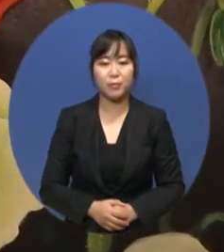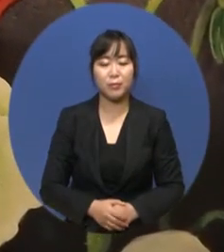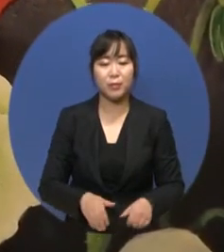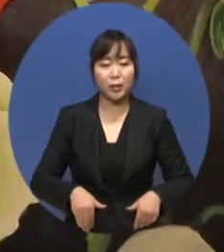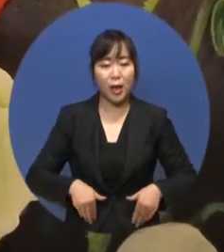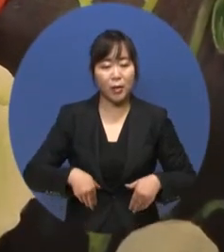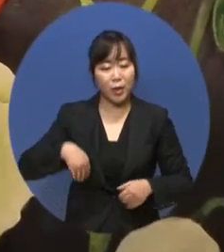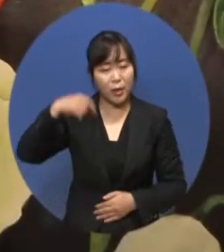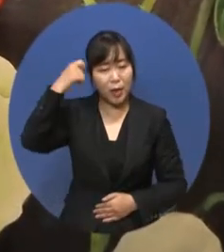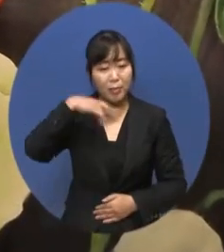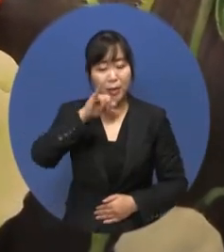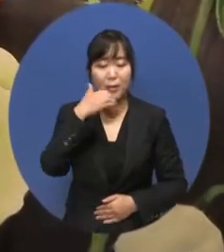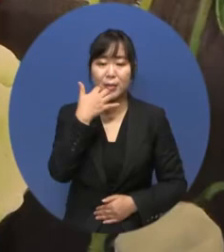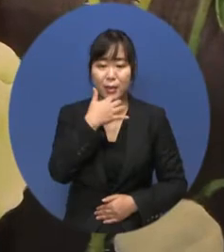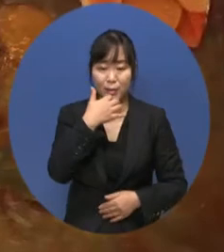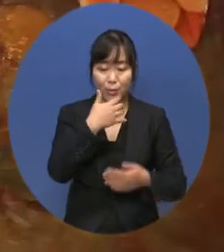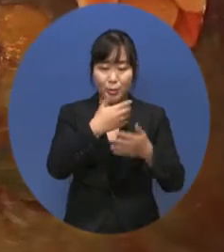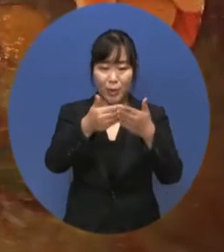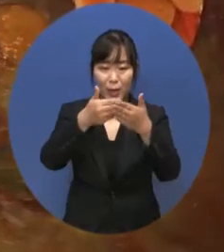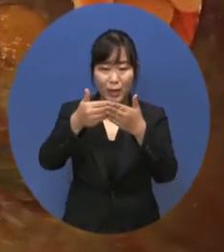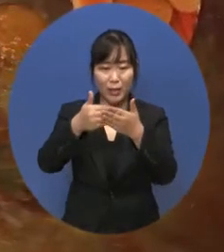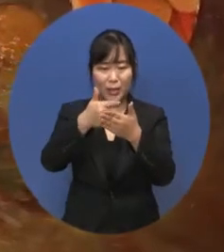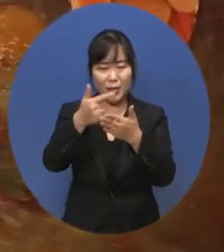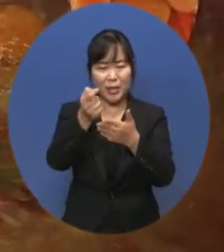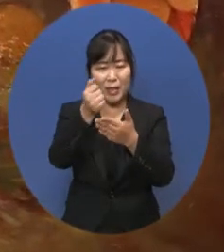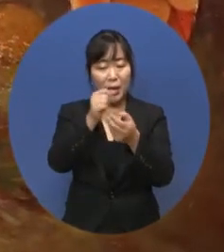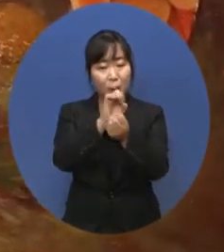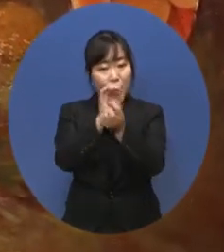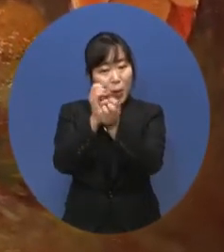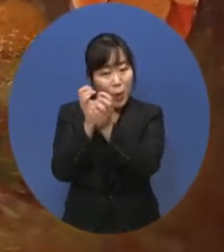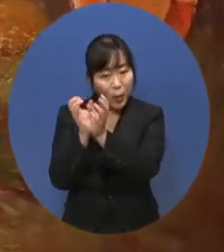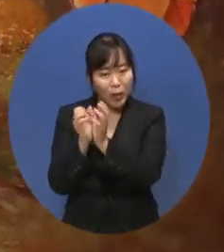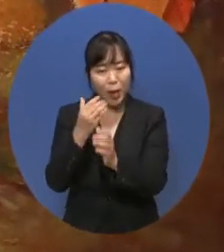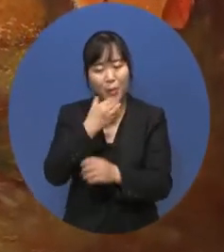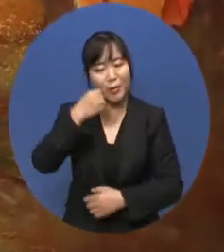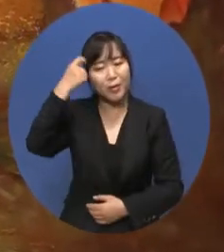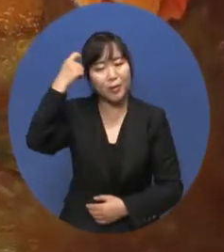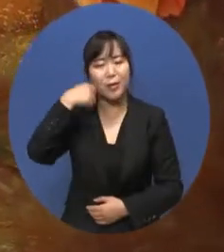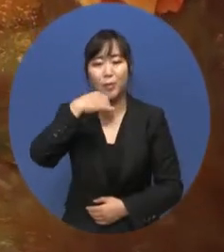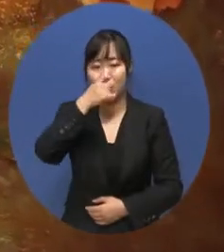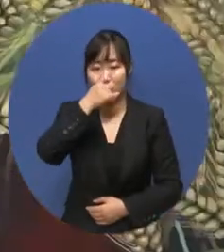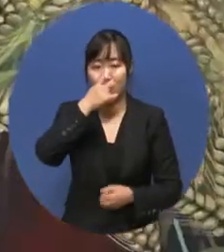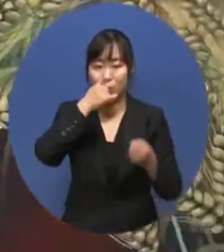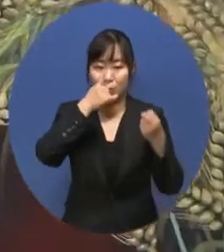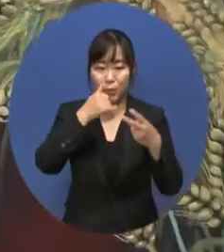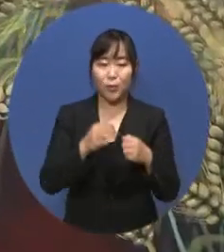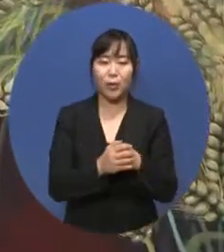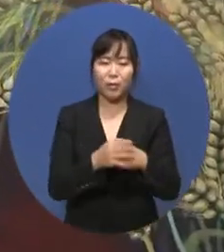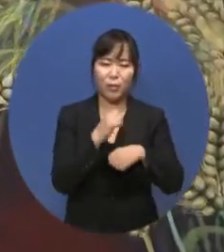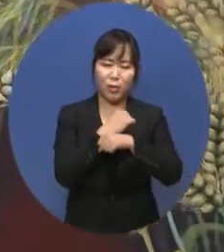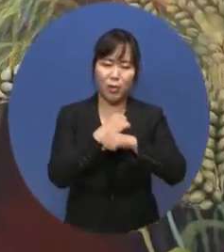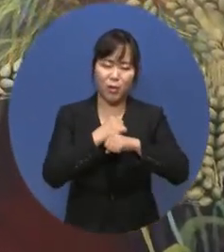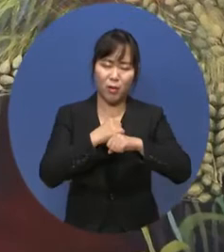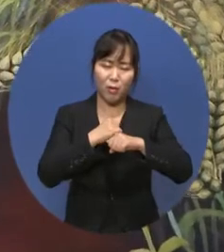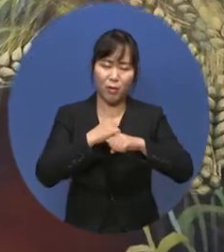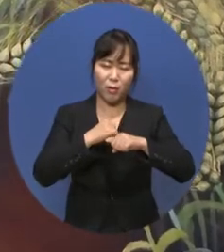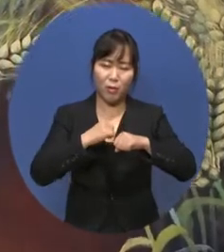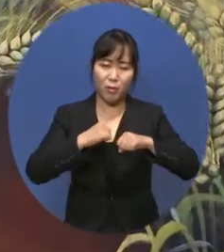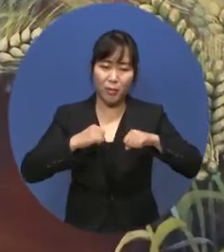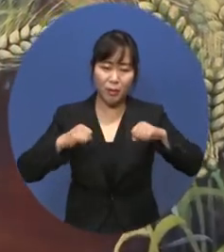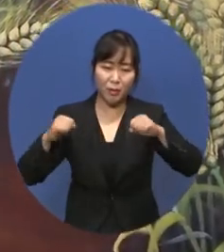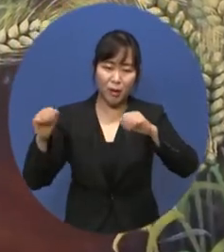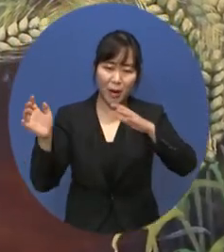따뜻하고 감각적인 색채로 그려진 크고 작은 꽃들은 행복한 느낌을 주고 넓은 들판을